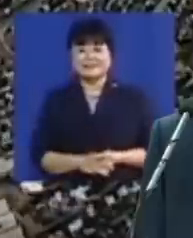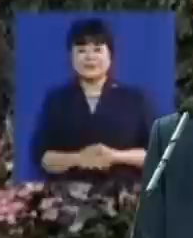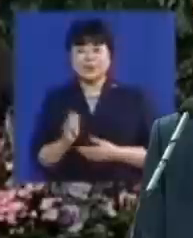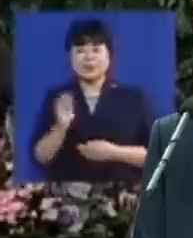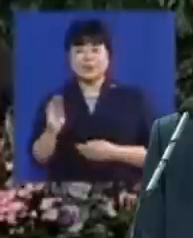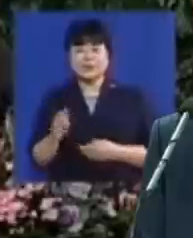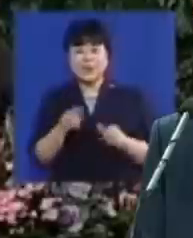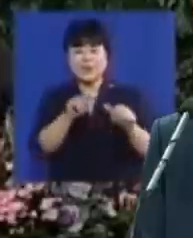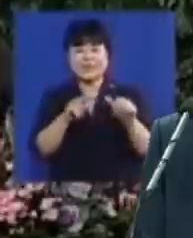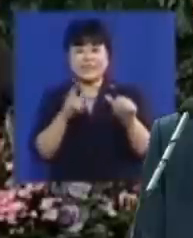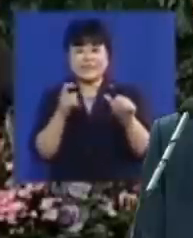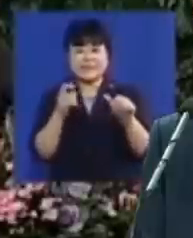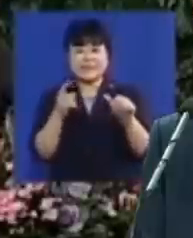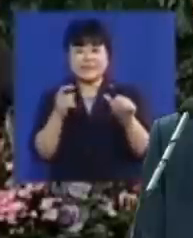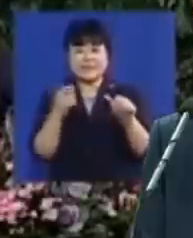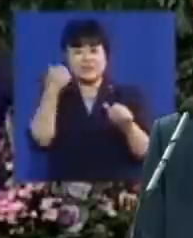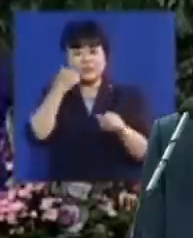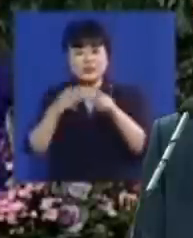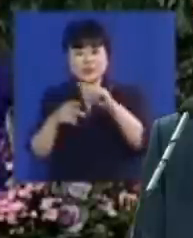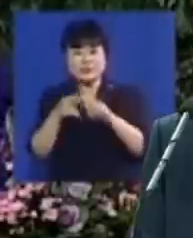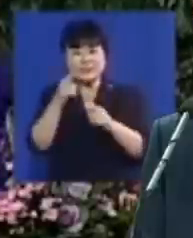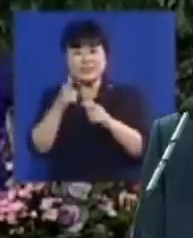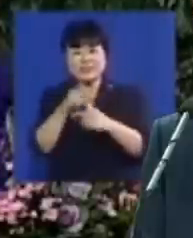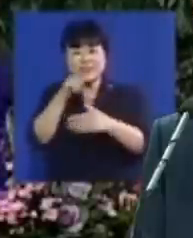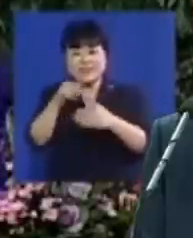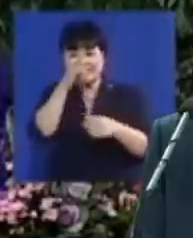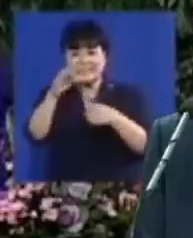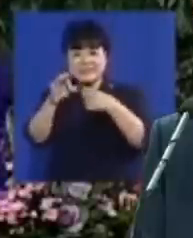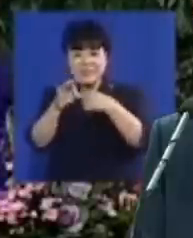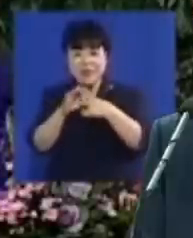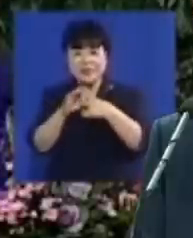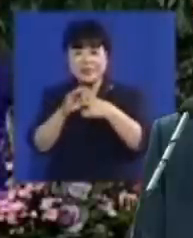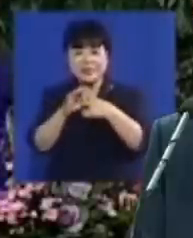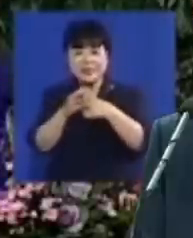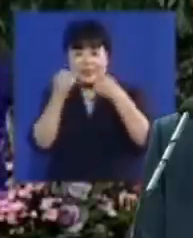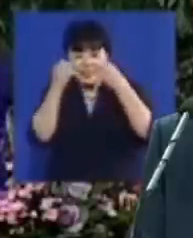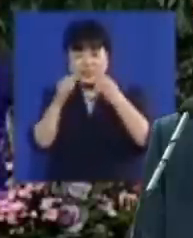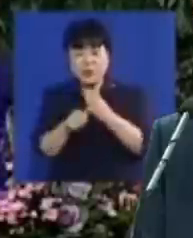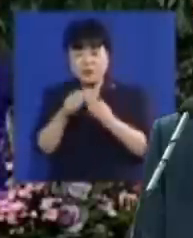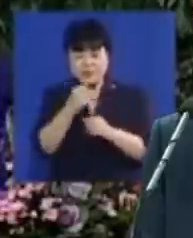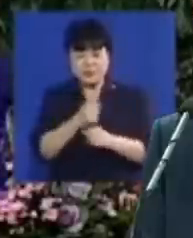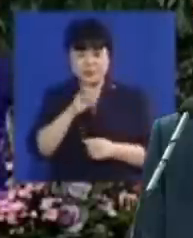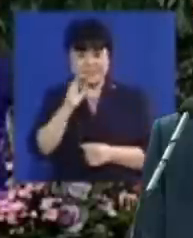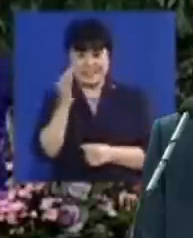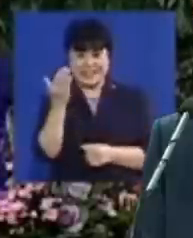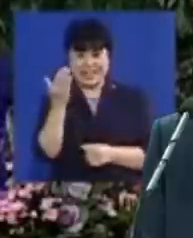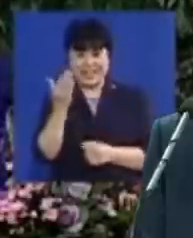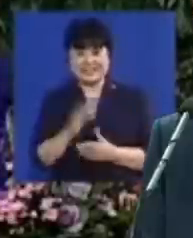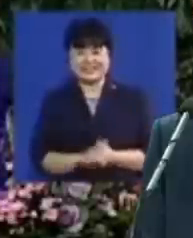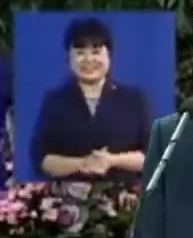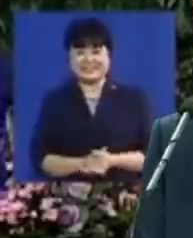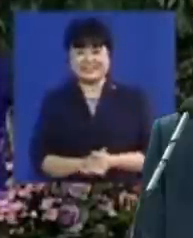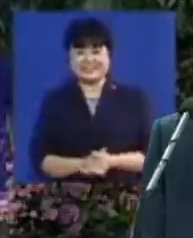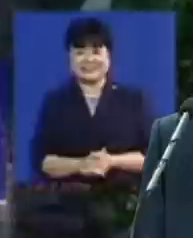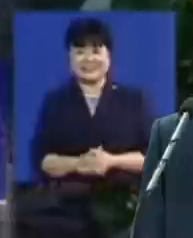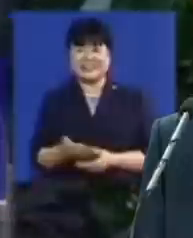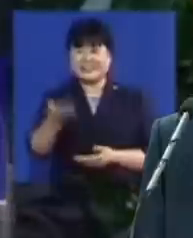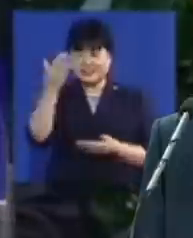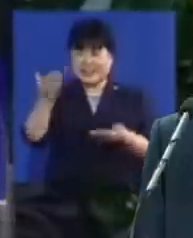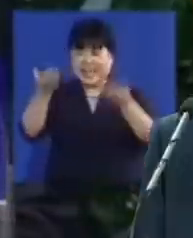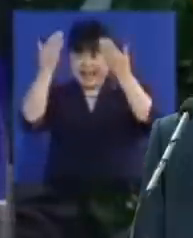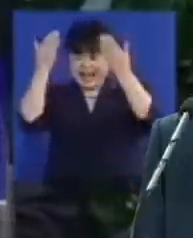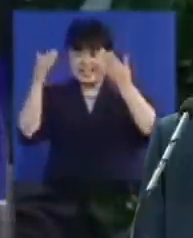고린도후서 5장 17절에 누구든지 그리스도 안에 있으면 새로운 피조물이라. 이전